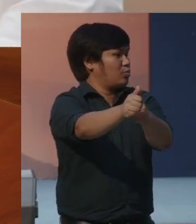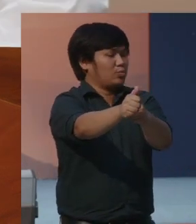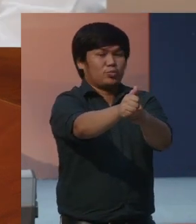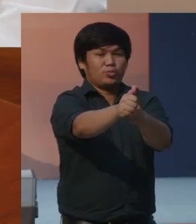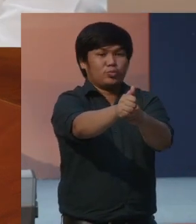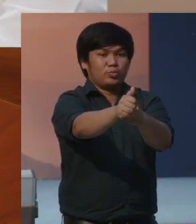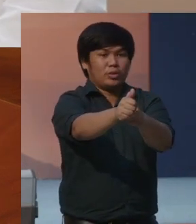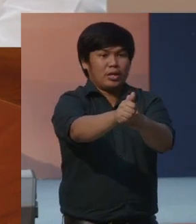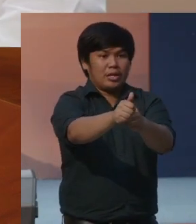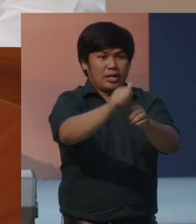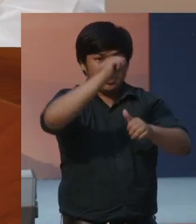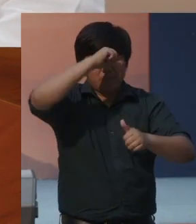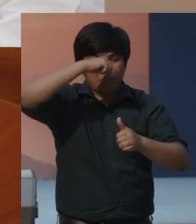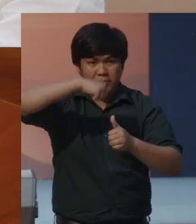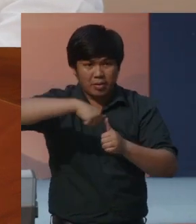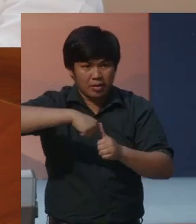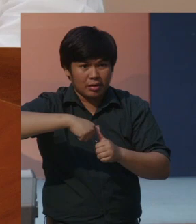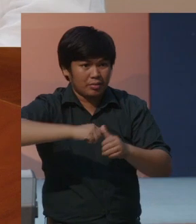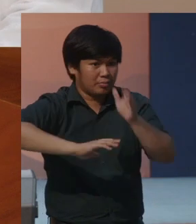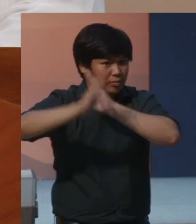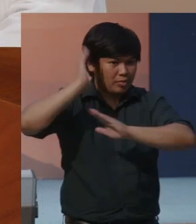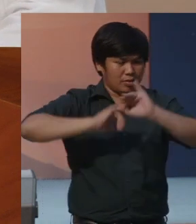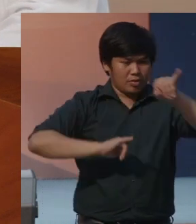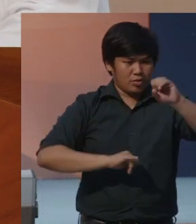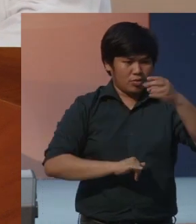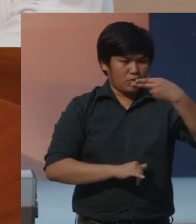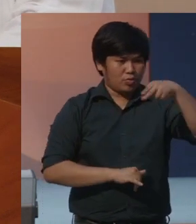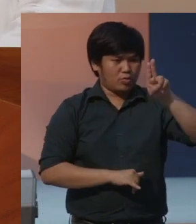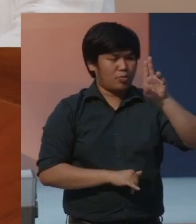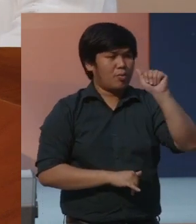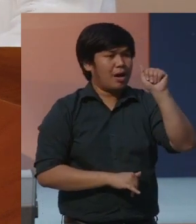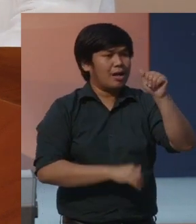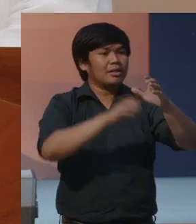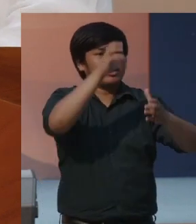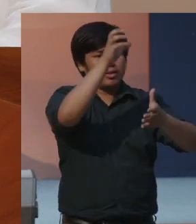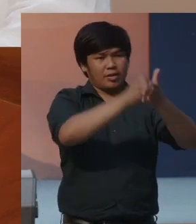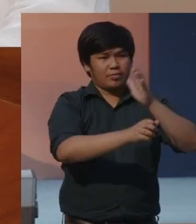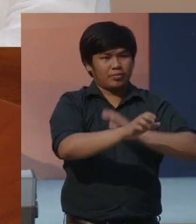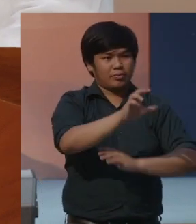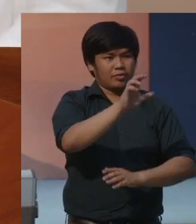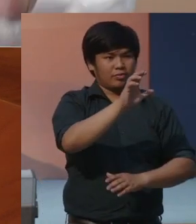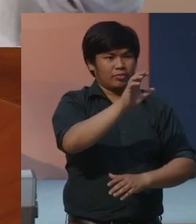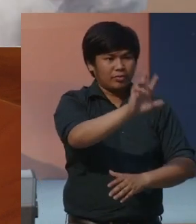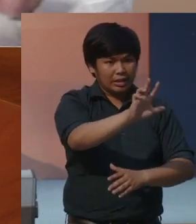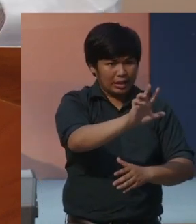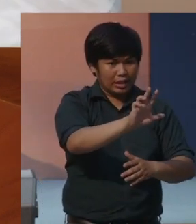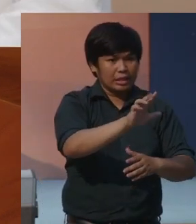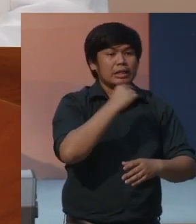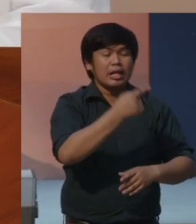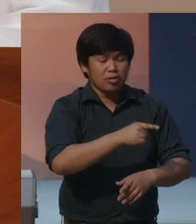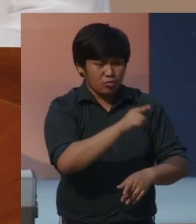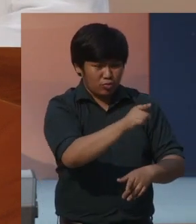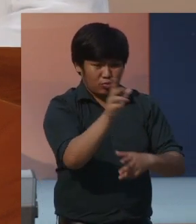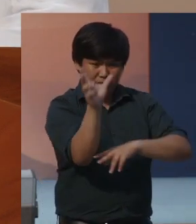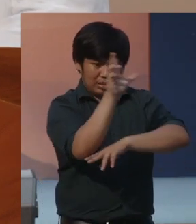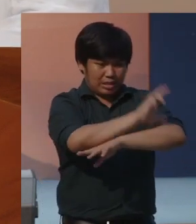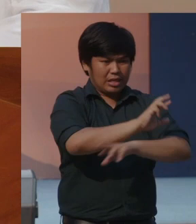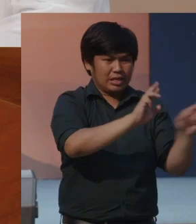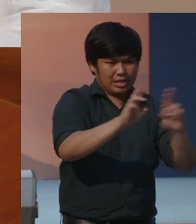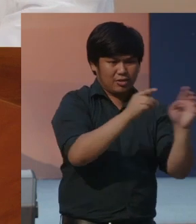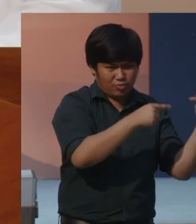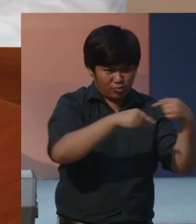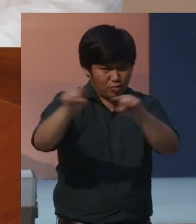yung inutos sa Joshua chapter 1 verse 11. Sabi niya, maghanda kayo, in 3 days tayo